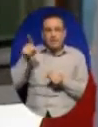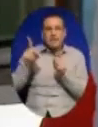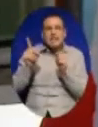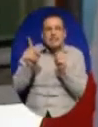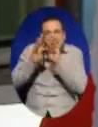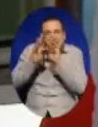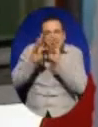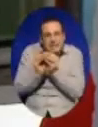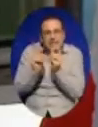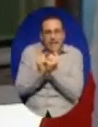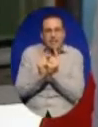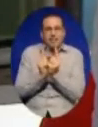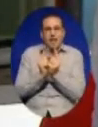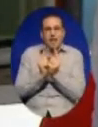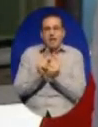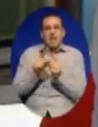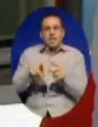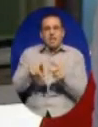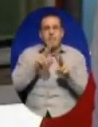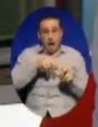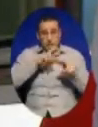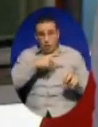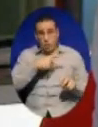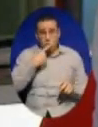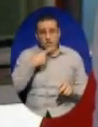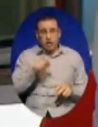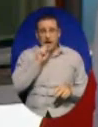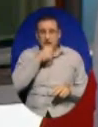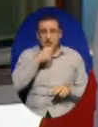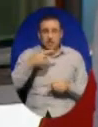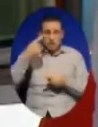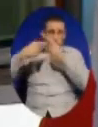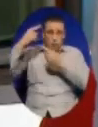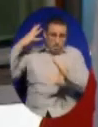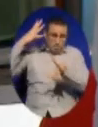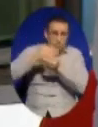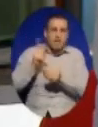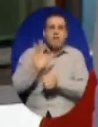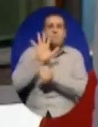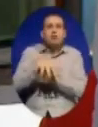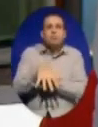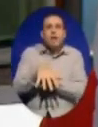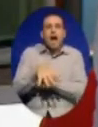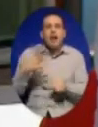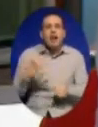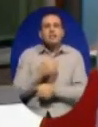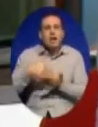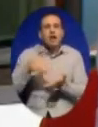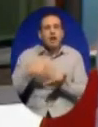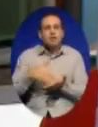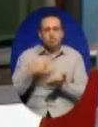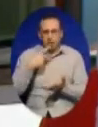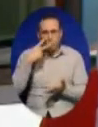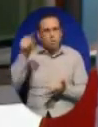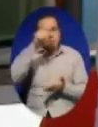של המחקר. המחקר שלנו למעשה אומר שההיסטוריה קובעת, או ההיסטוריה משפיעה. וכשאנחנו מסתכלים על האופן שבו צומחות